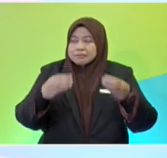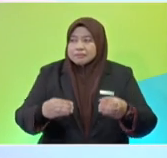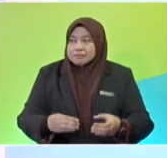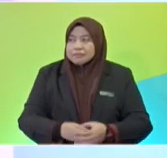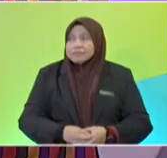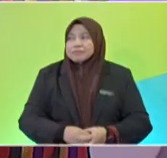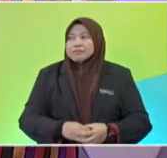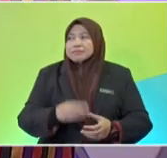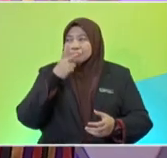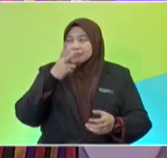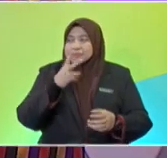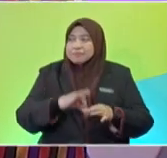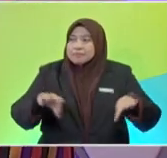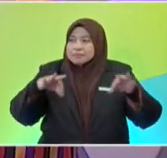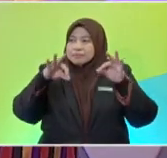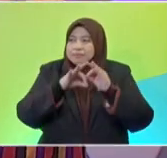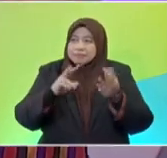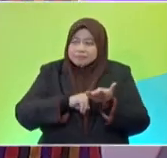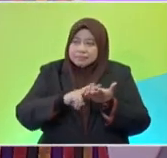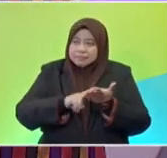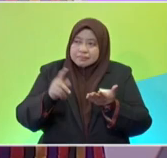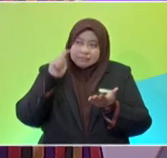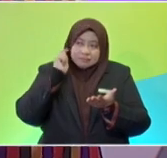buah tangan Darul Iman